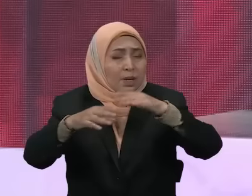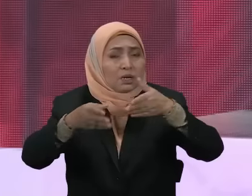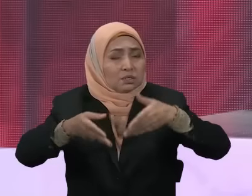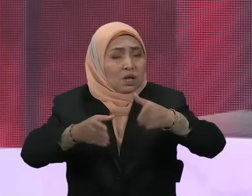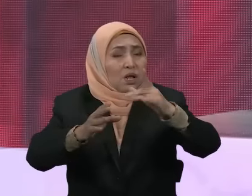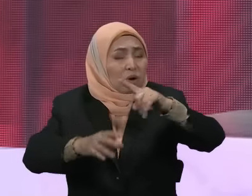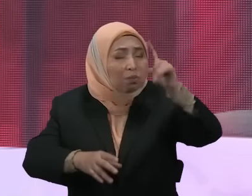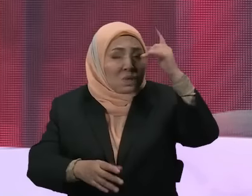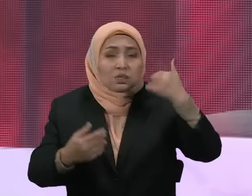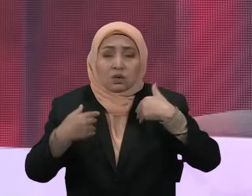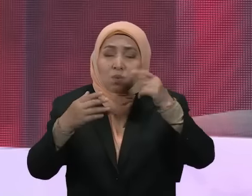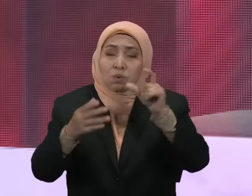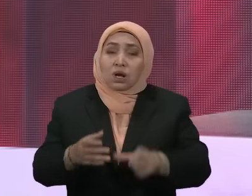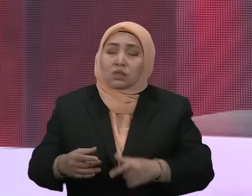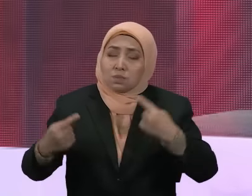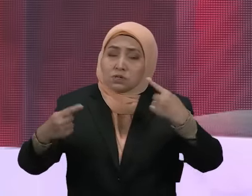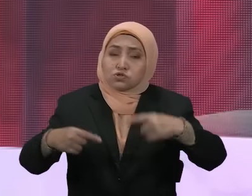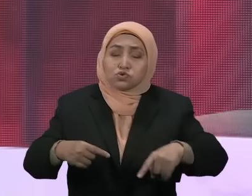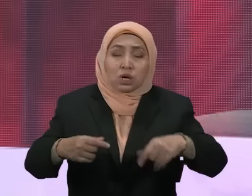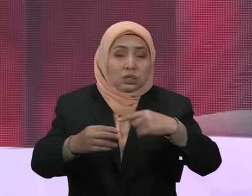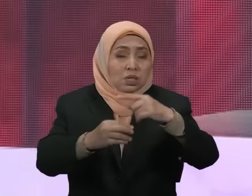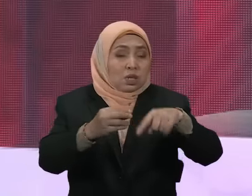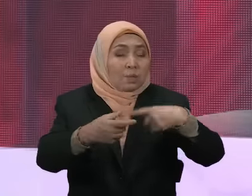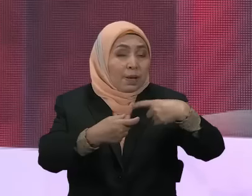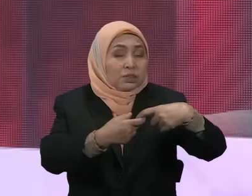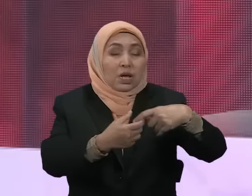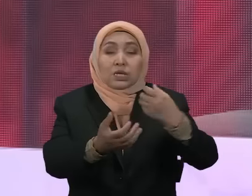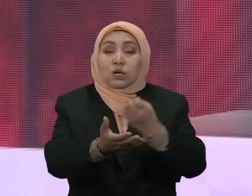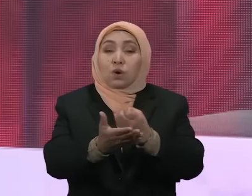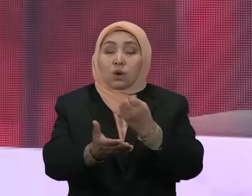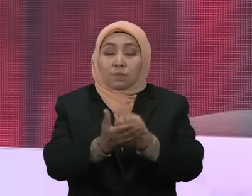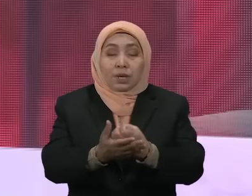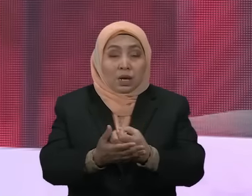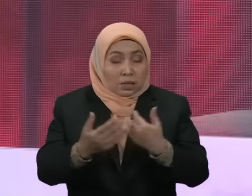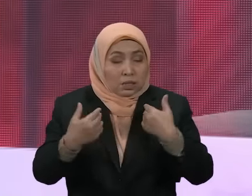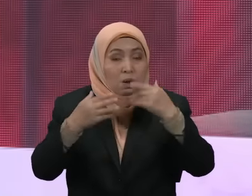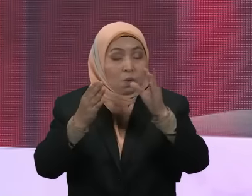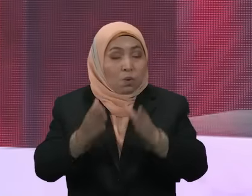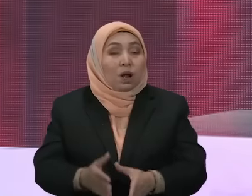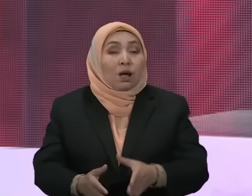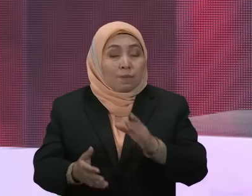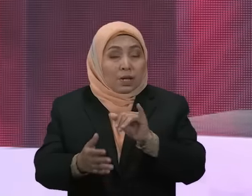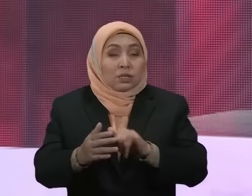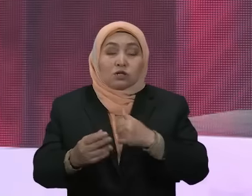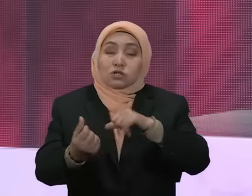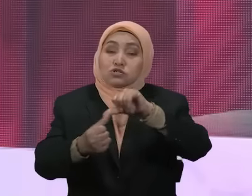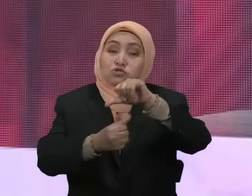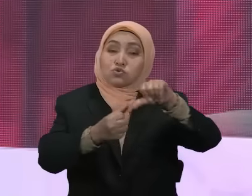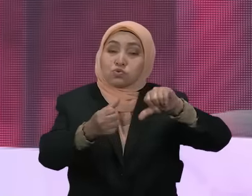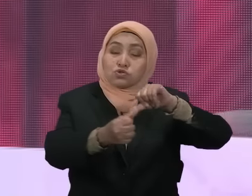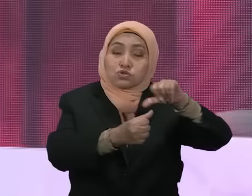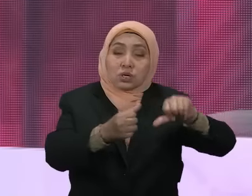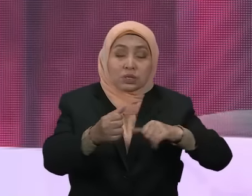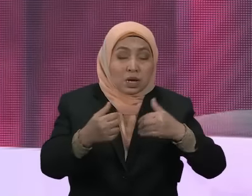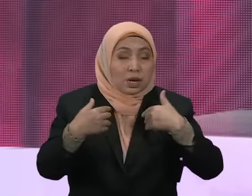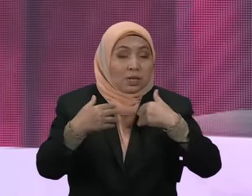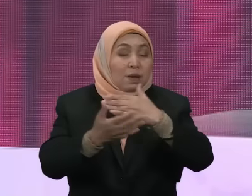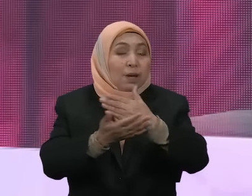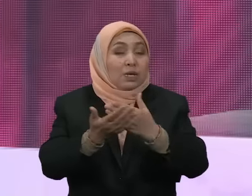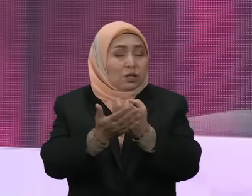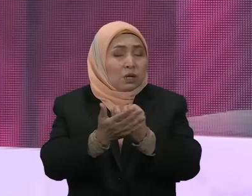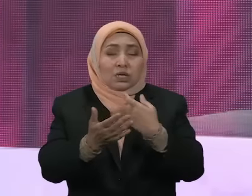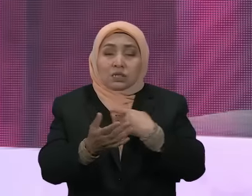Allah. Ada orang yang dia berjuang bab ekonomi. Ada orang berjuang pada bab politik, sosial contohnya. Dan kalau bab ekonomi, kita